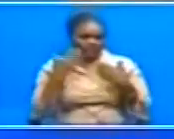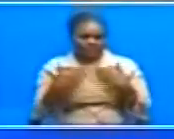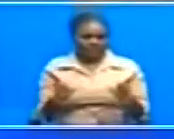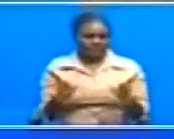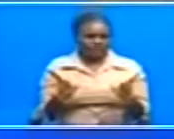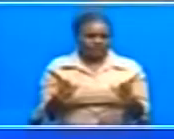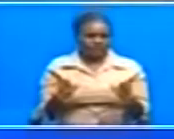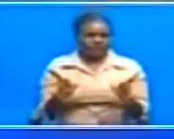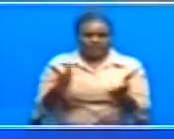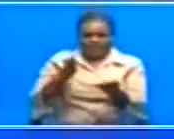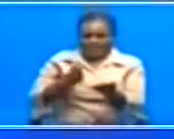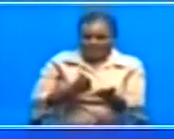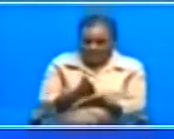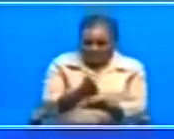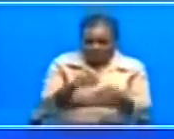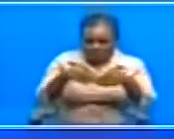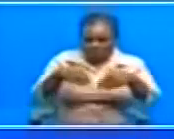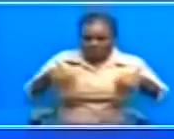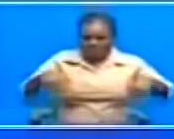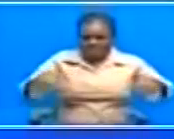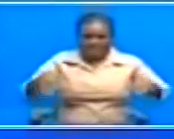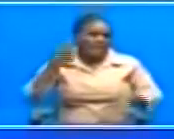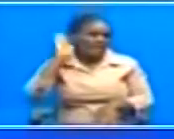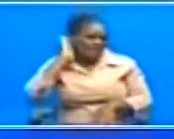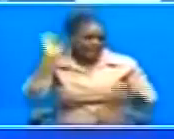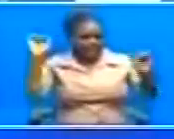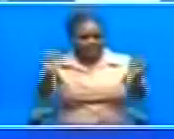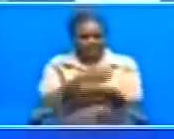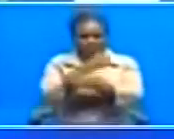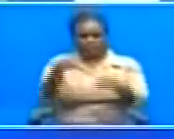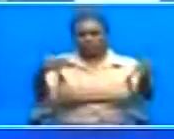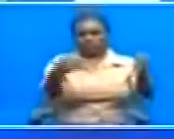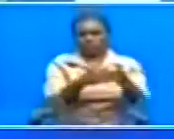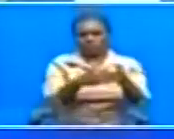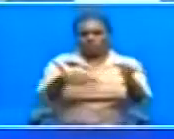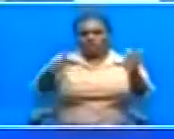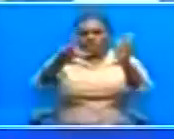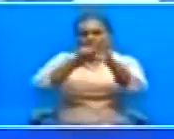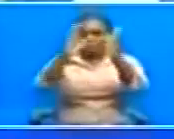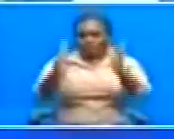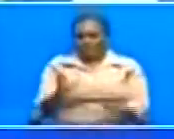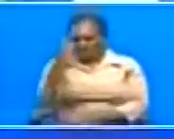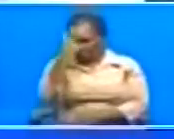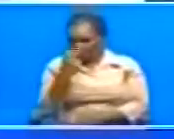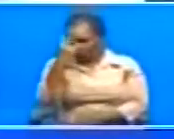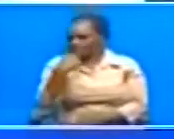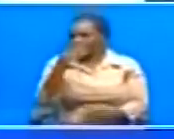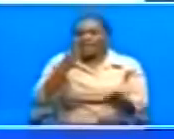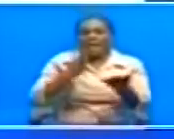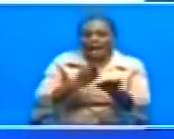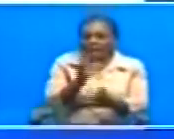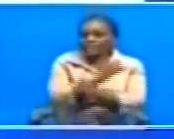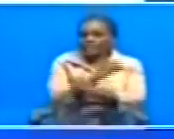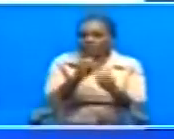The right to a fair hearing cannot be limited. Mawakili wa Faisal wanasema si haki azidi